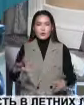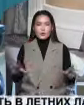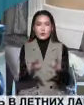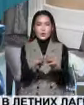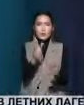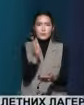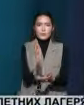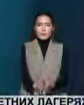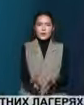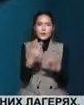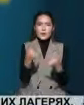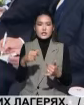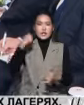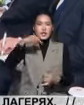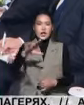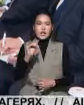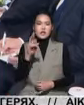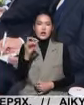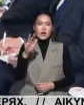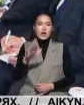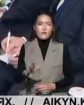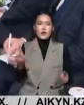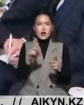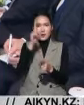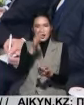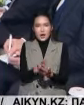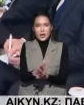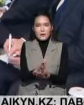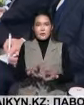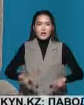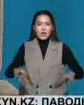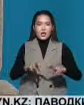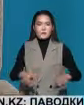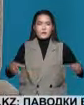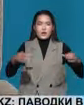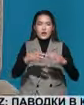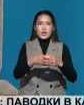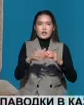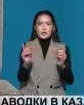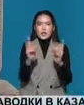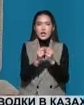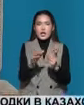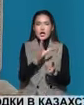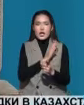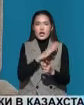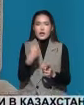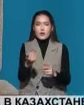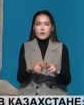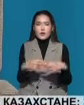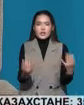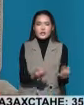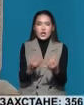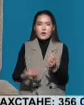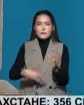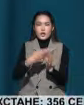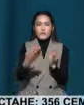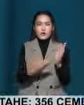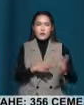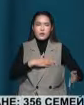своего визита Токаев провел встречу с третьим премьер-министром, старшим министром страны Ли Сянлуном. Собеседники обсудили вопросы